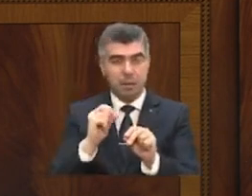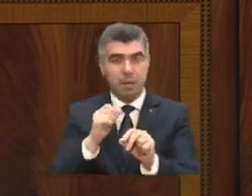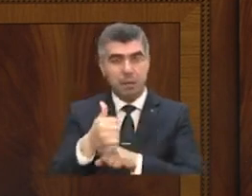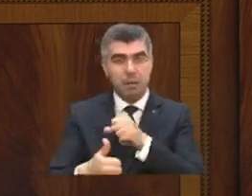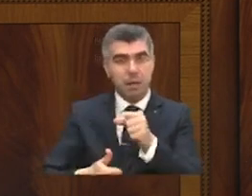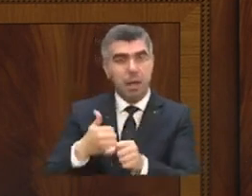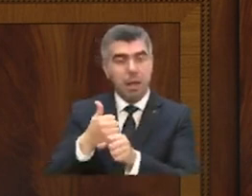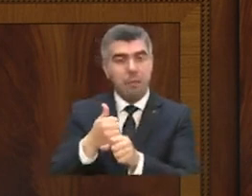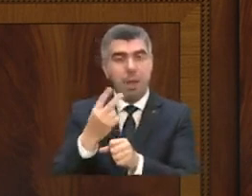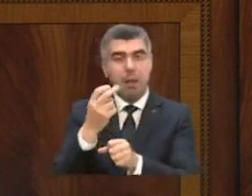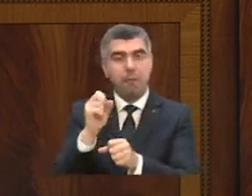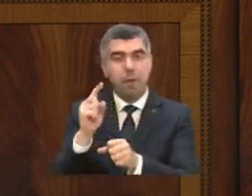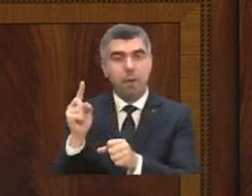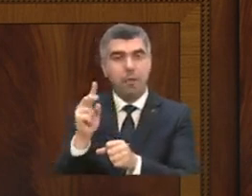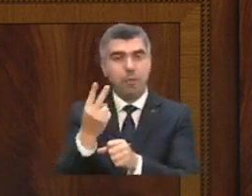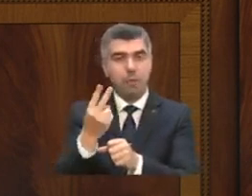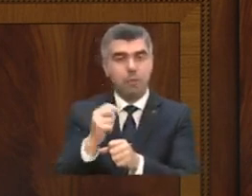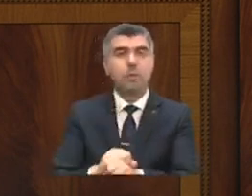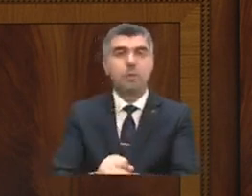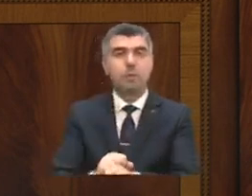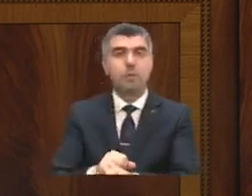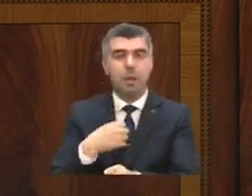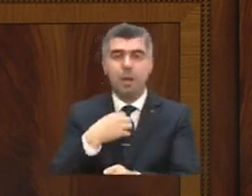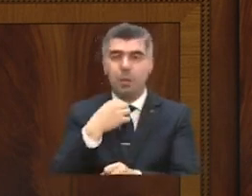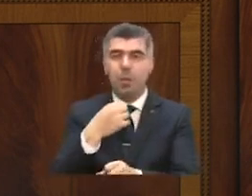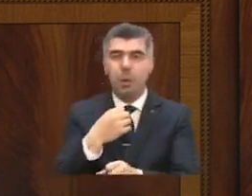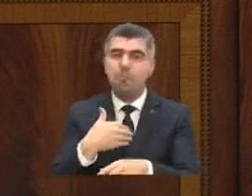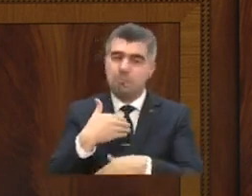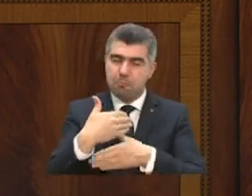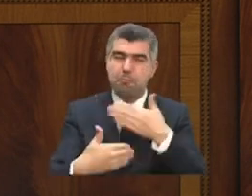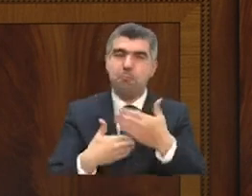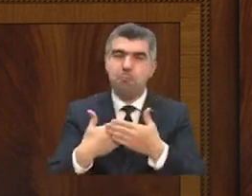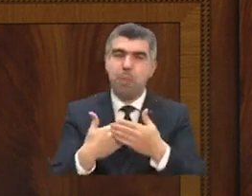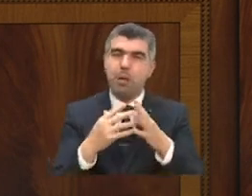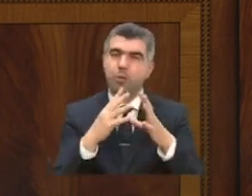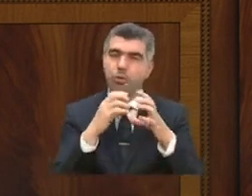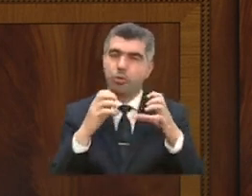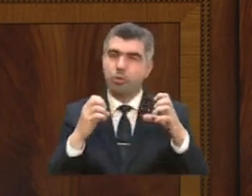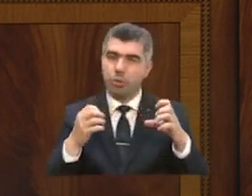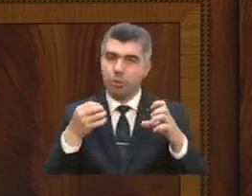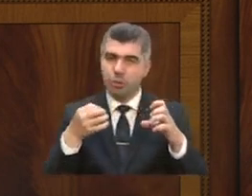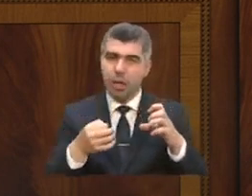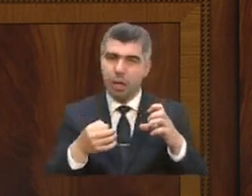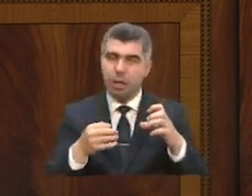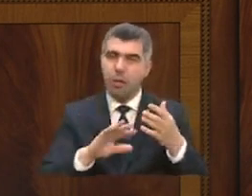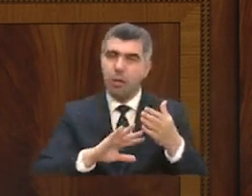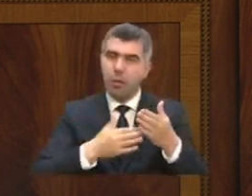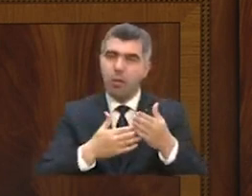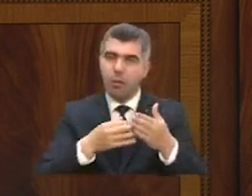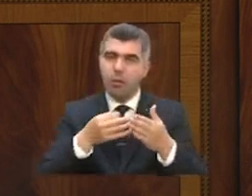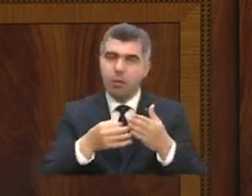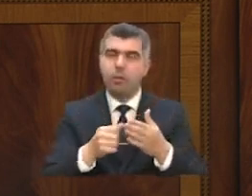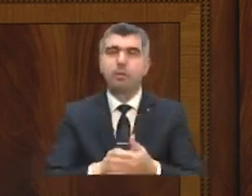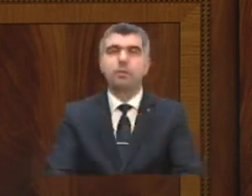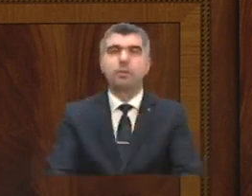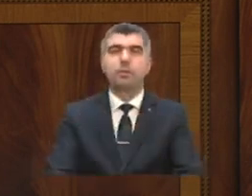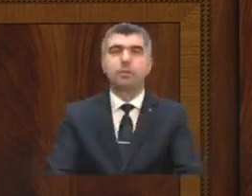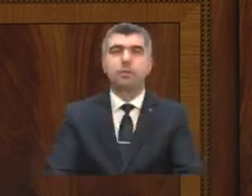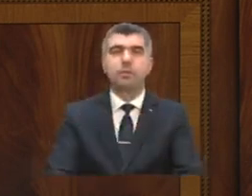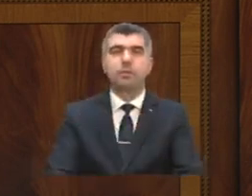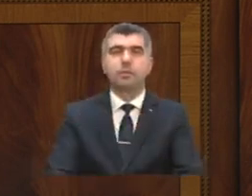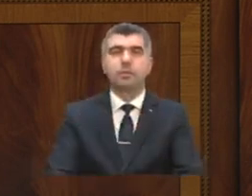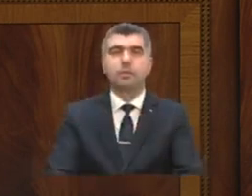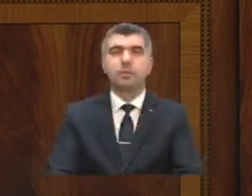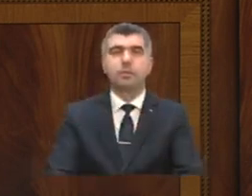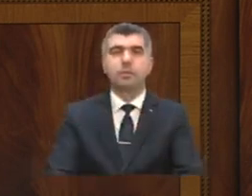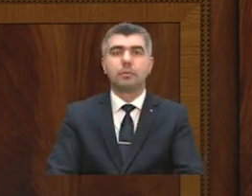من سنة 2021، وغادي نرجع من بعد في الفترة الثانية لشرح هذا الاكسيدون.